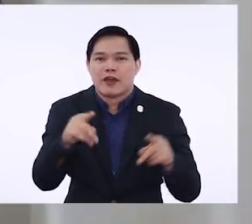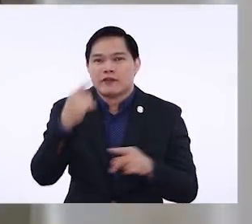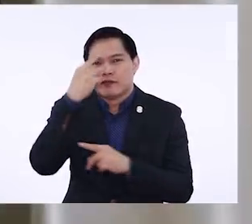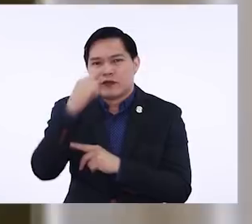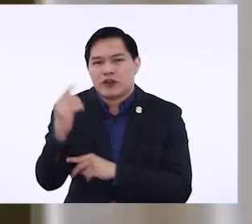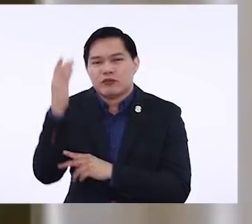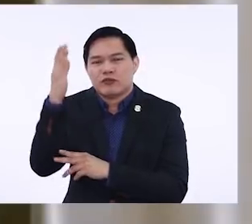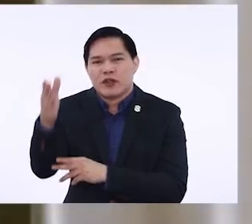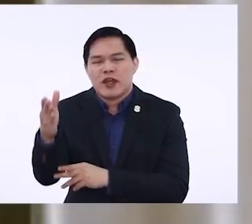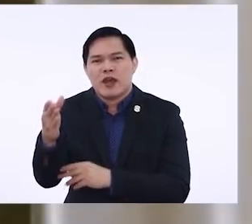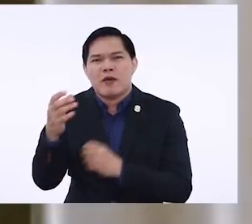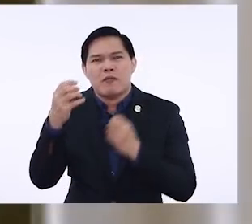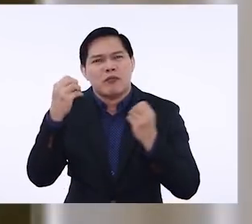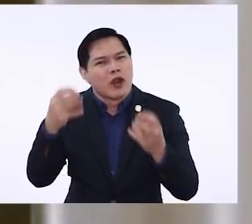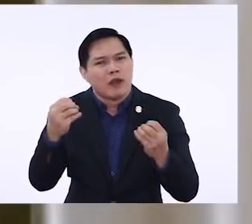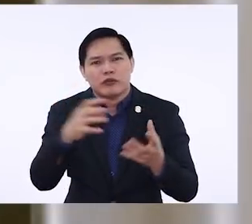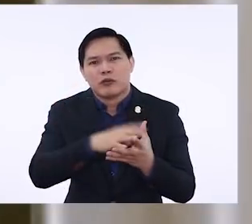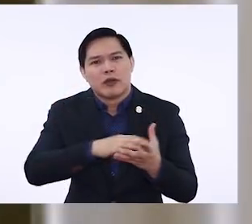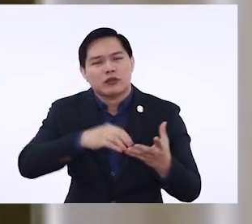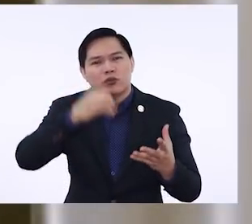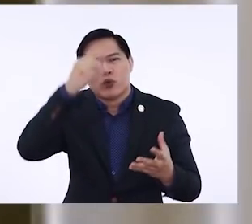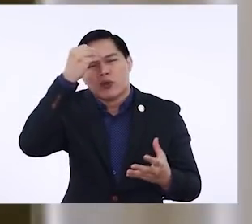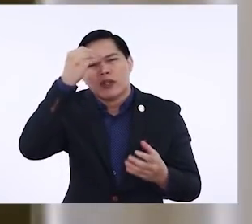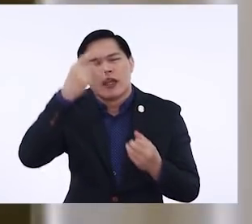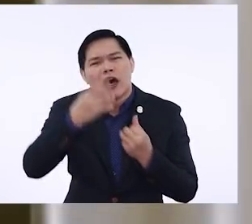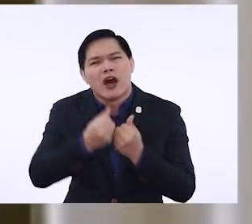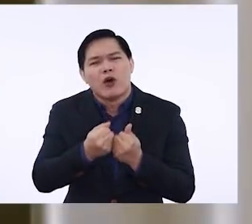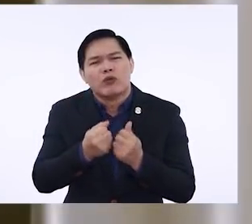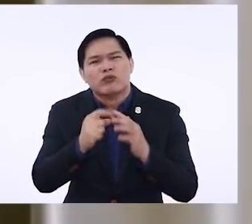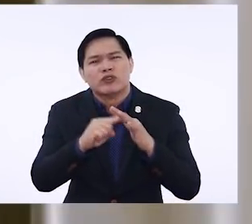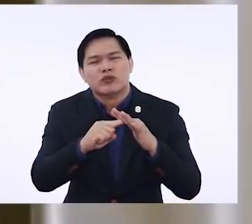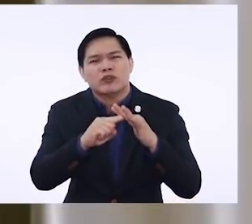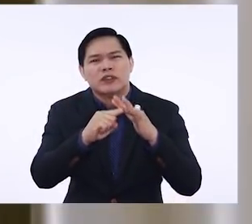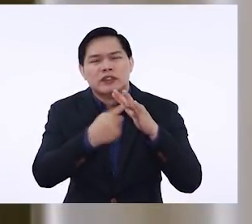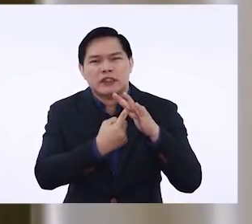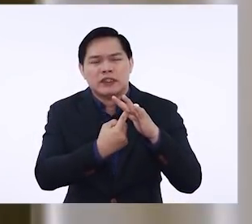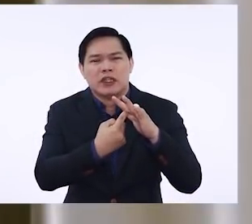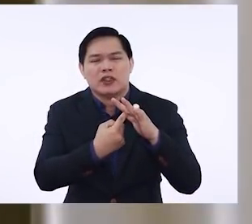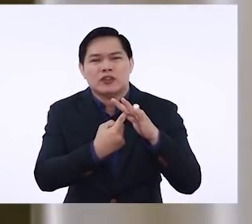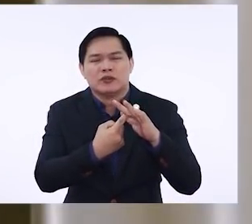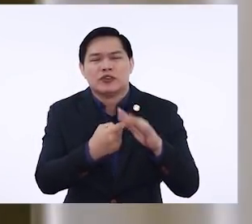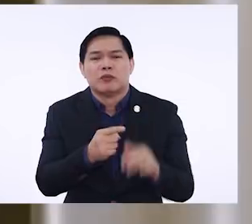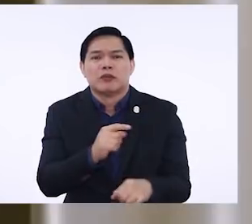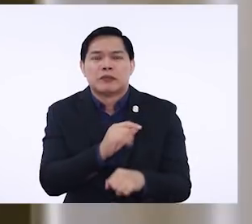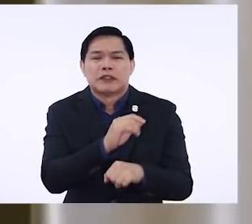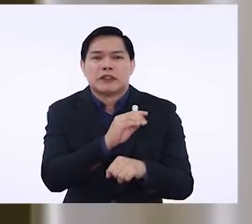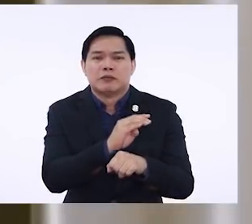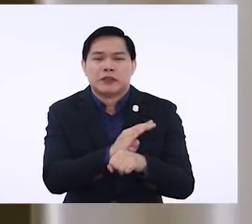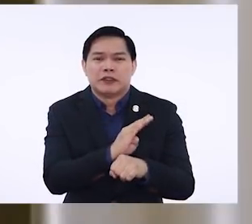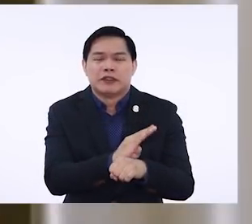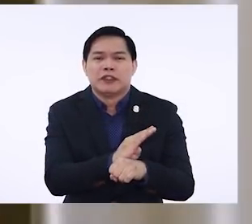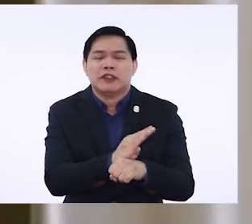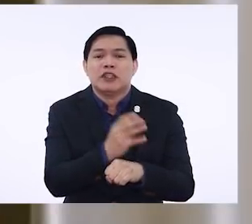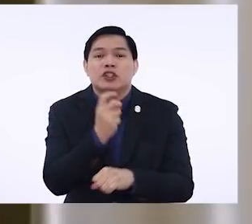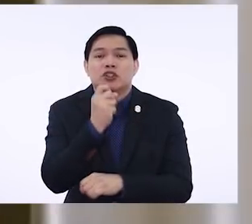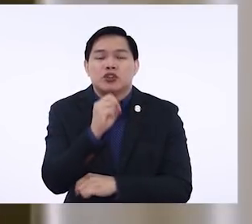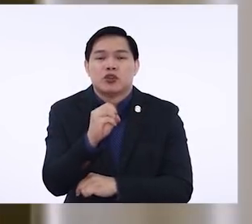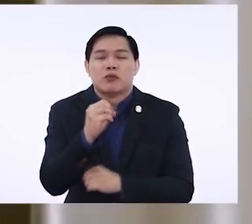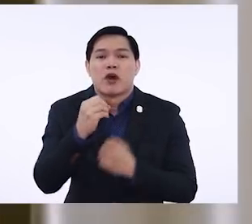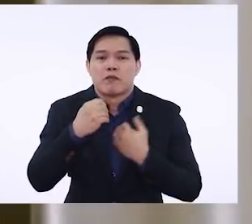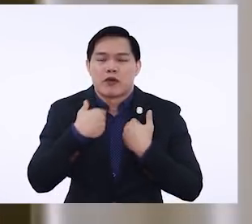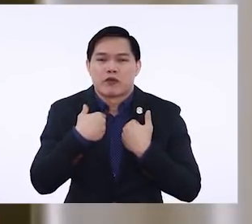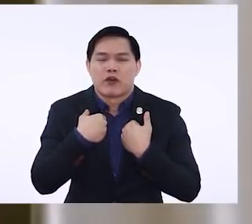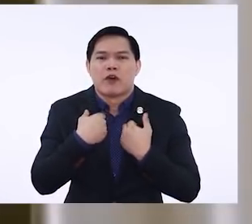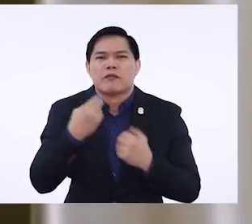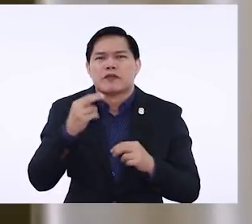future. Marami po kaming natutunan kung paano po kami mag-umpisa ng simpleng negosyo para po magkaroon po kami